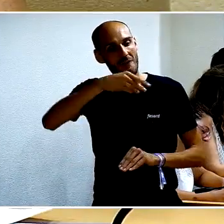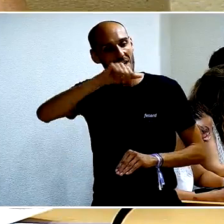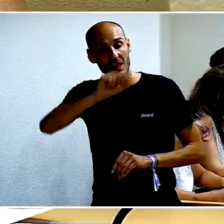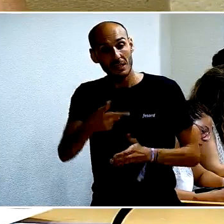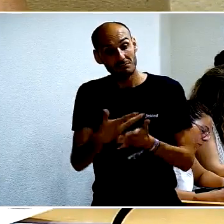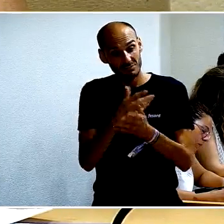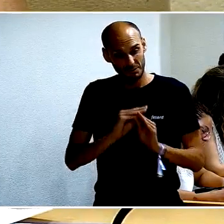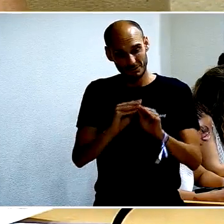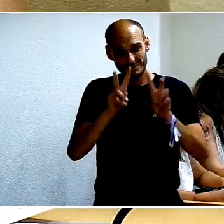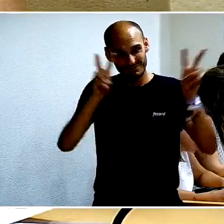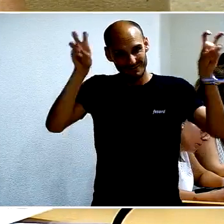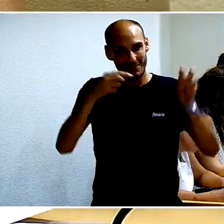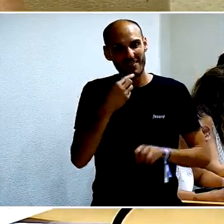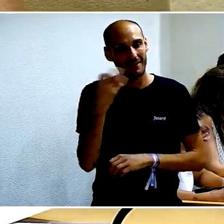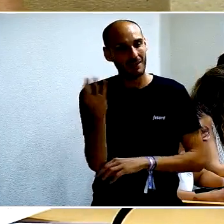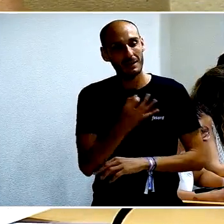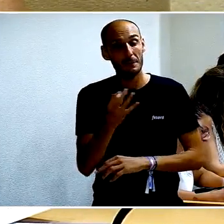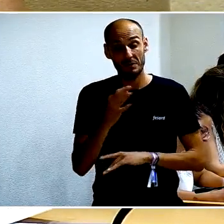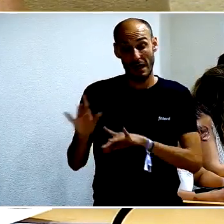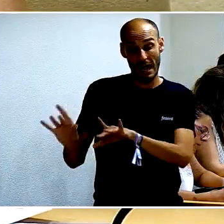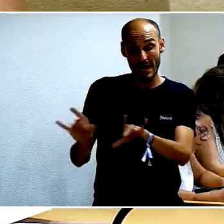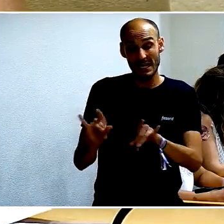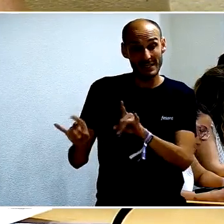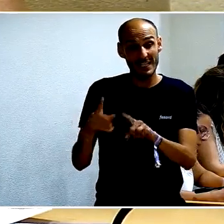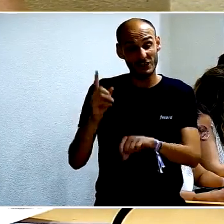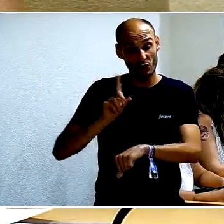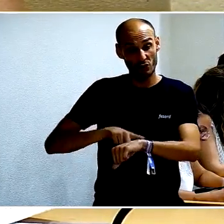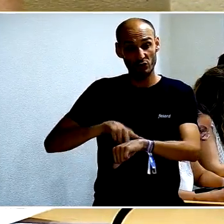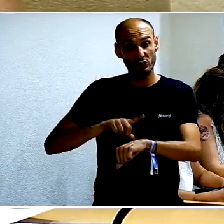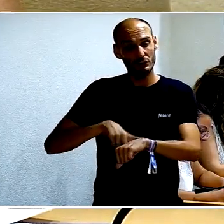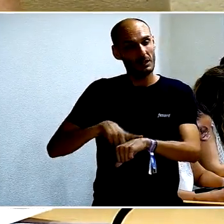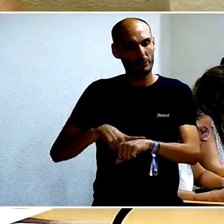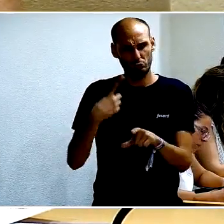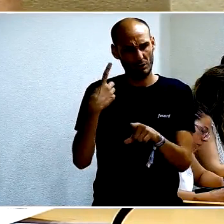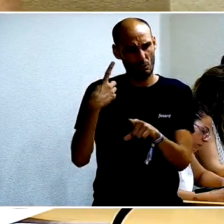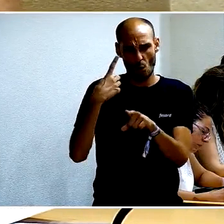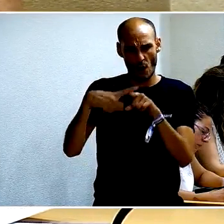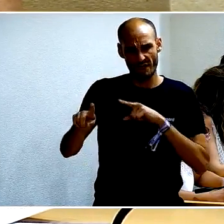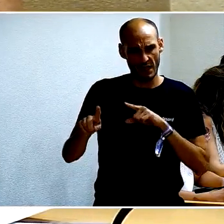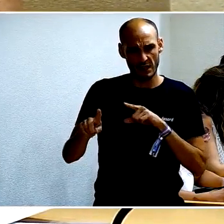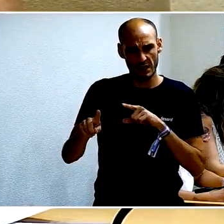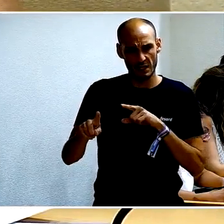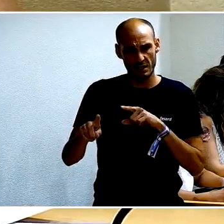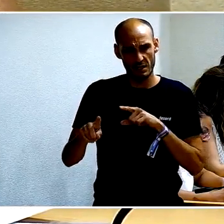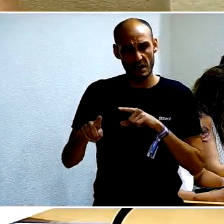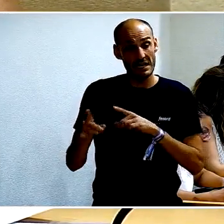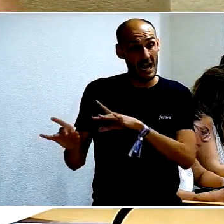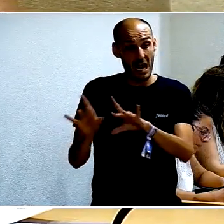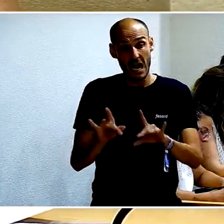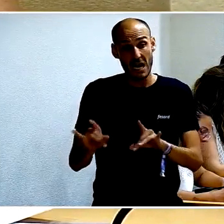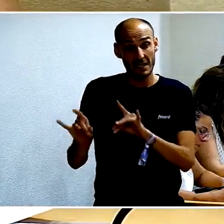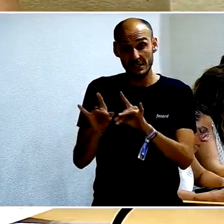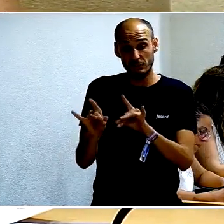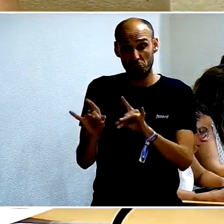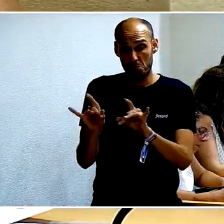dijo: en el desierto los tiempos son diferentes. En el desierto nada pasa hasta que